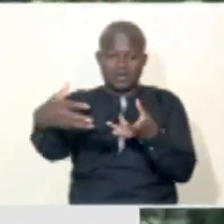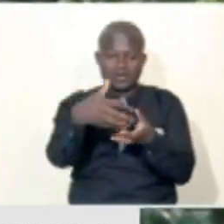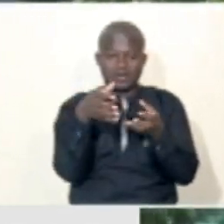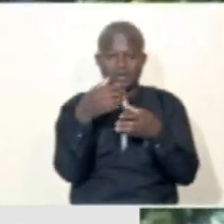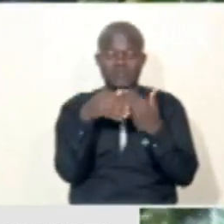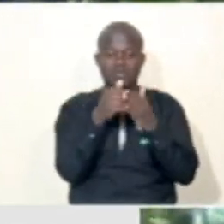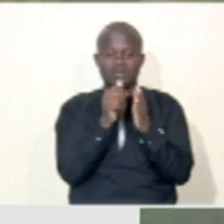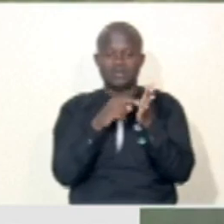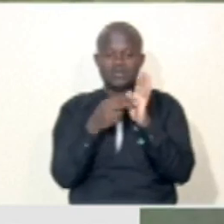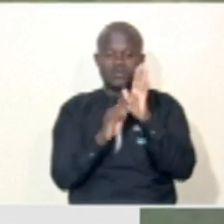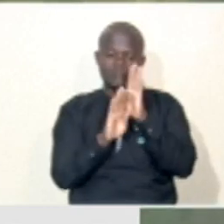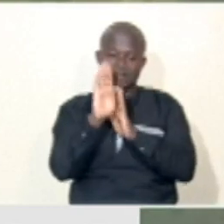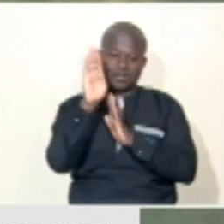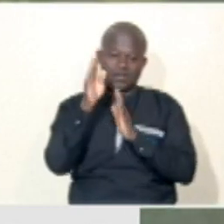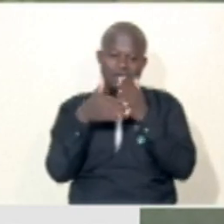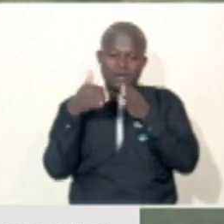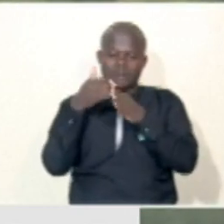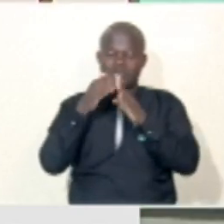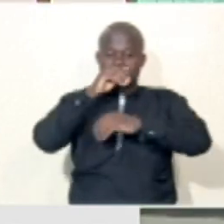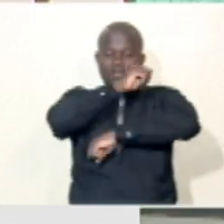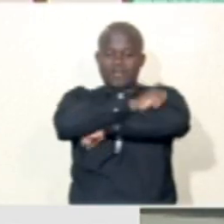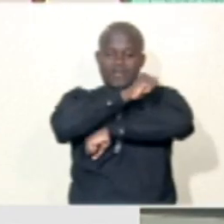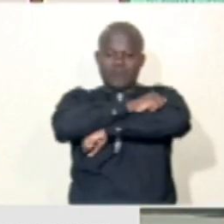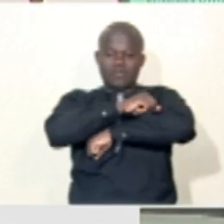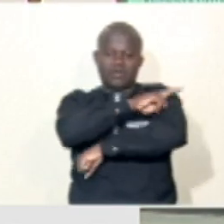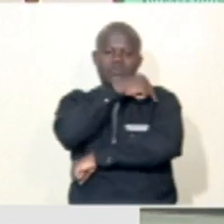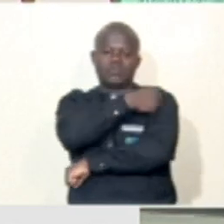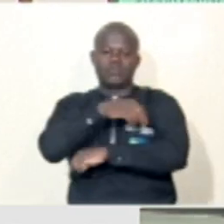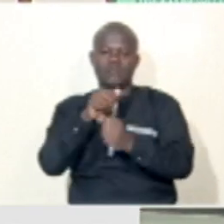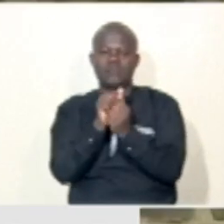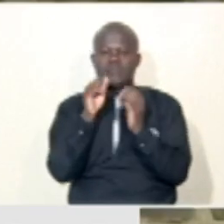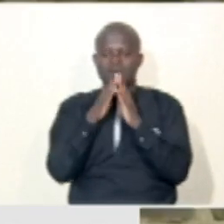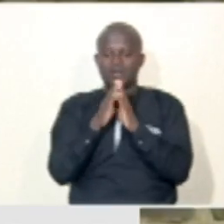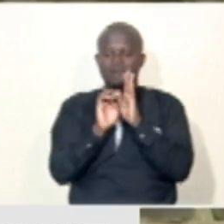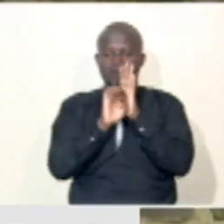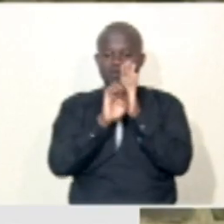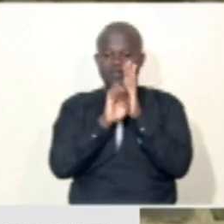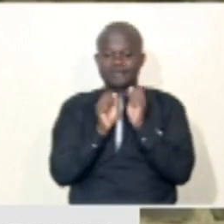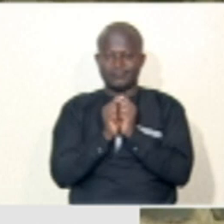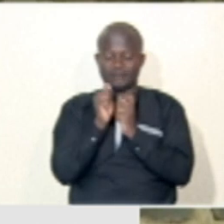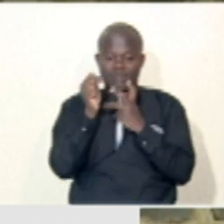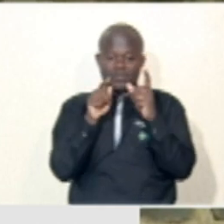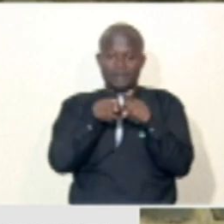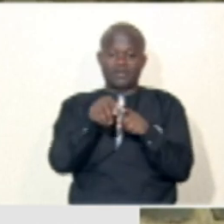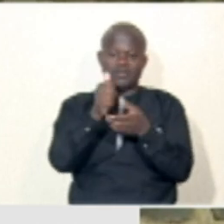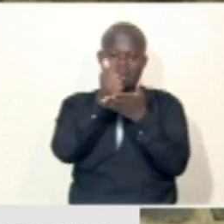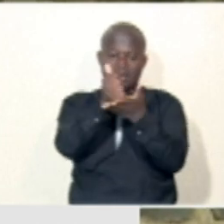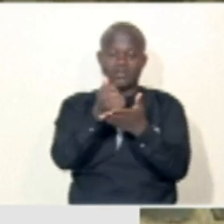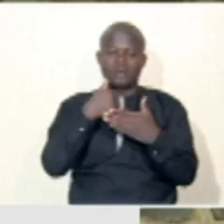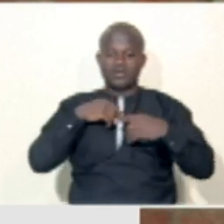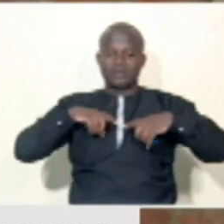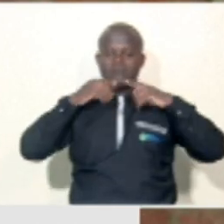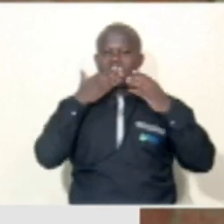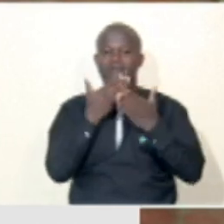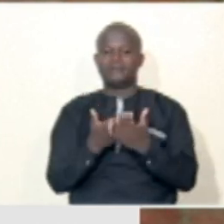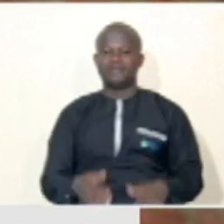mishinga ibateza imbere bagiye banubakirwa amashuri amavuriro ndetse n'imidugudu y'icyitegererezo ibi nabyo ngo byabafashije kugira imibereho